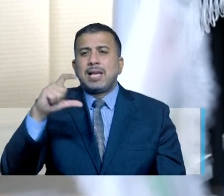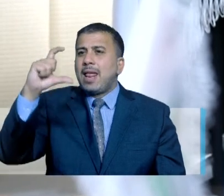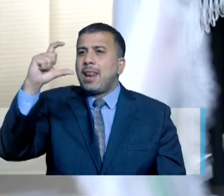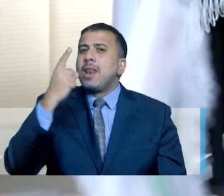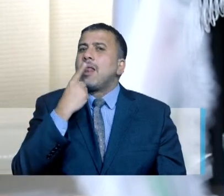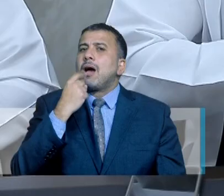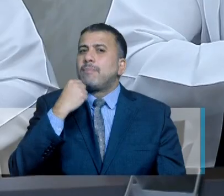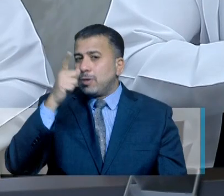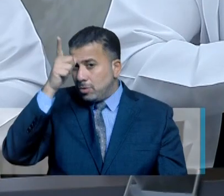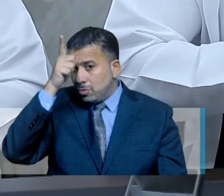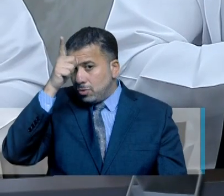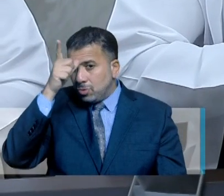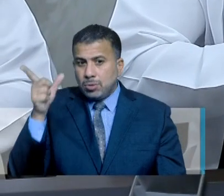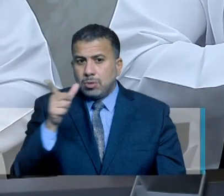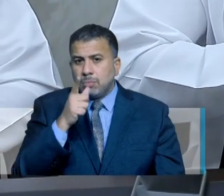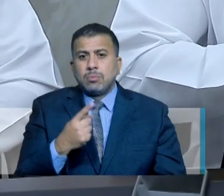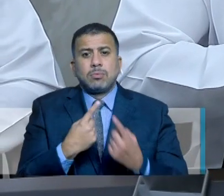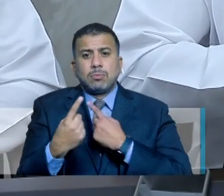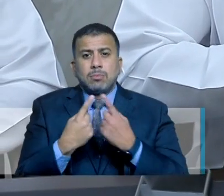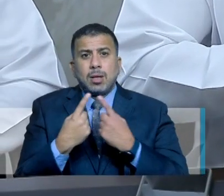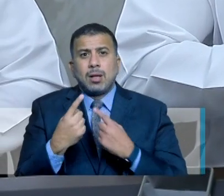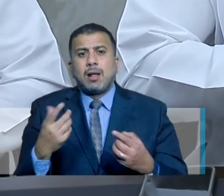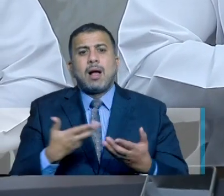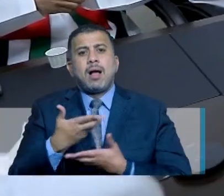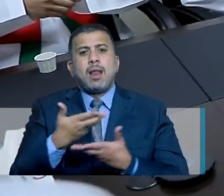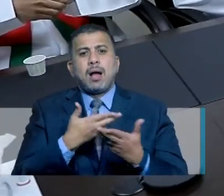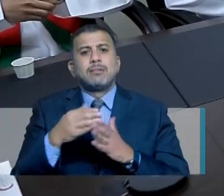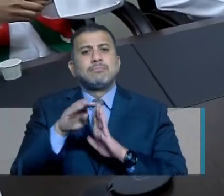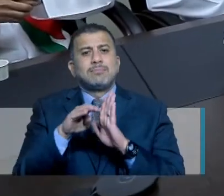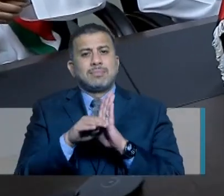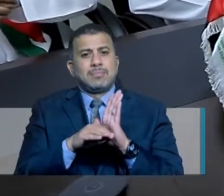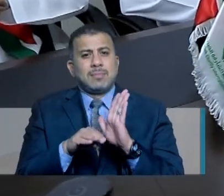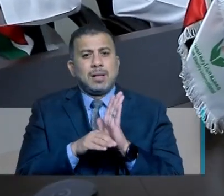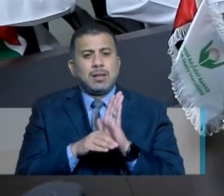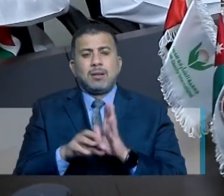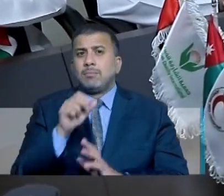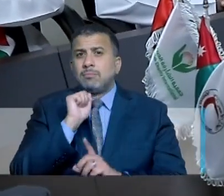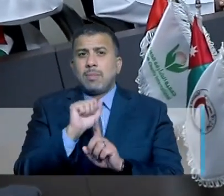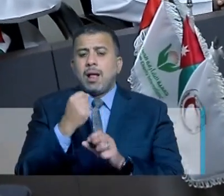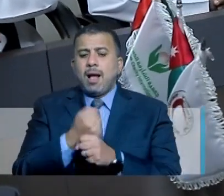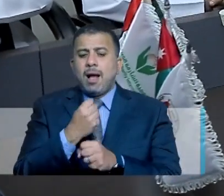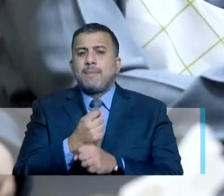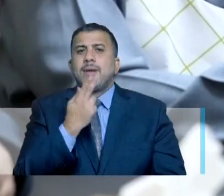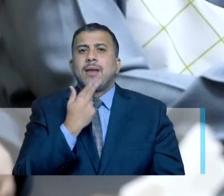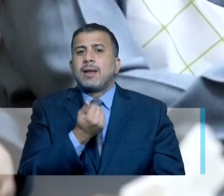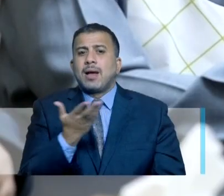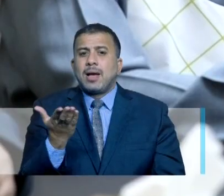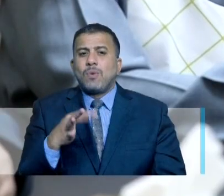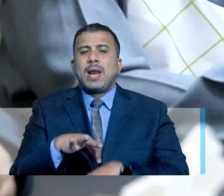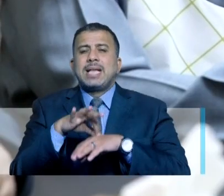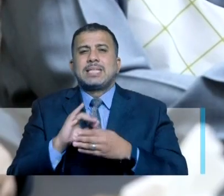الاردني لمناقشه سبل تعزيز العلاقات التنظيميه فيما يخص العمل الخيري